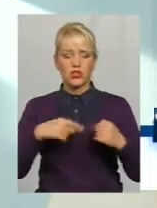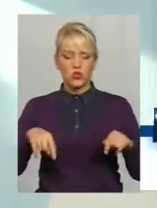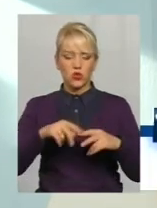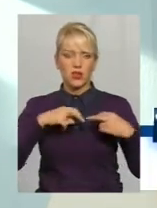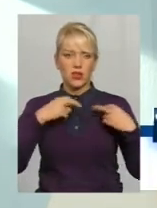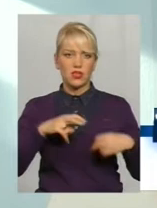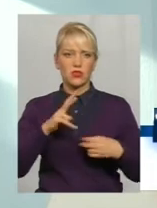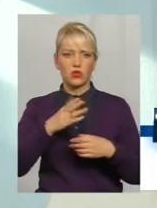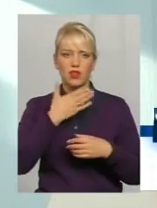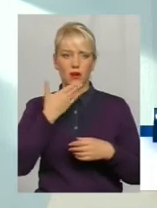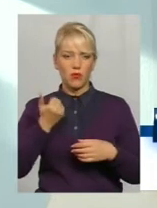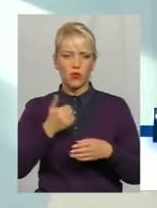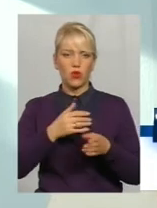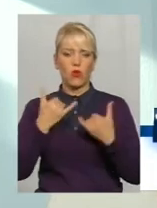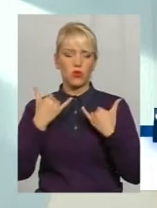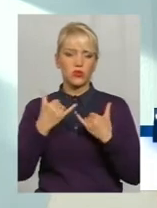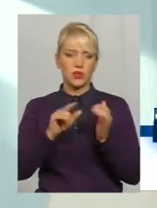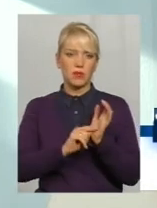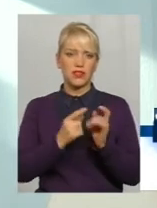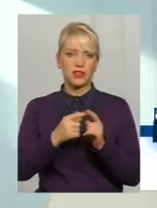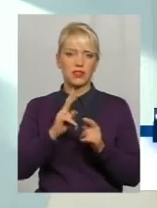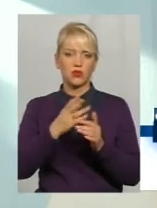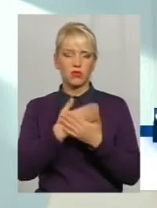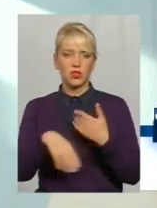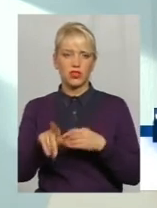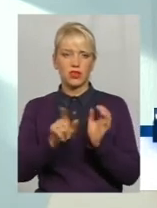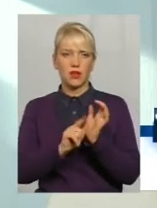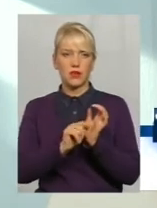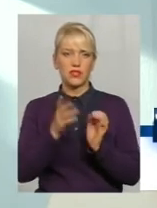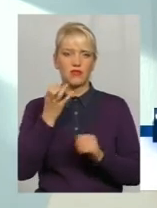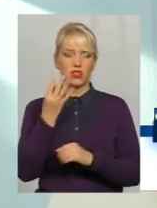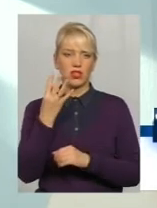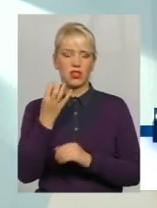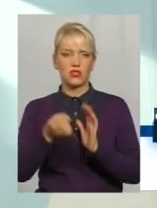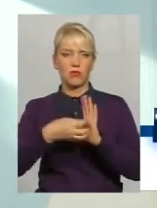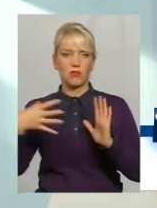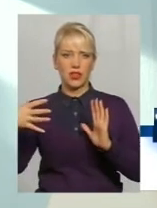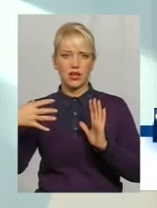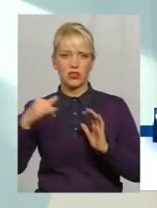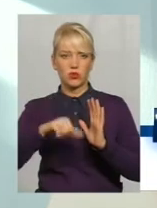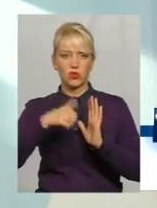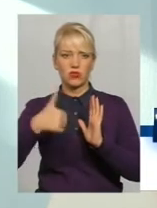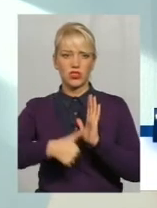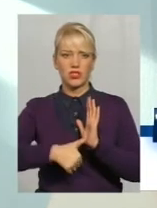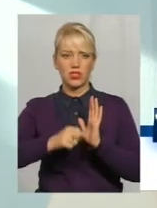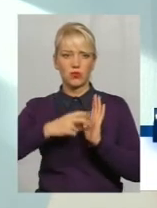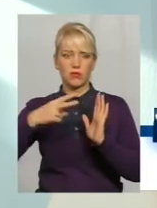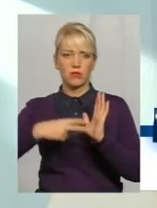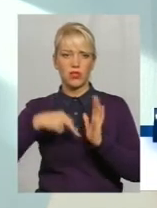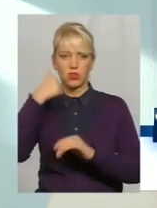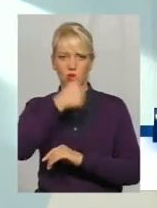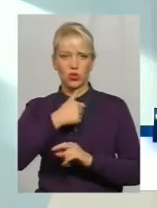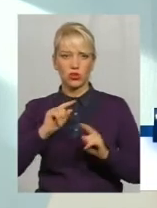кому майже не відбулося осучаснення, це ті, хто пішов на пенсію в 2014, в 2015, і в 2016, і в 2017.